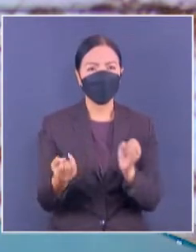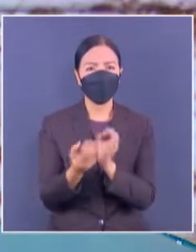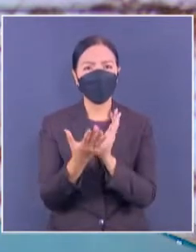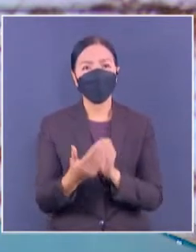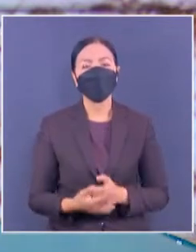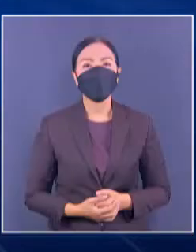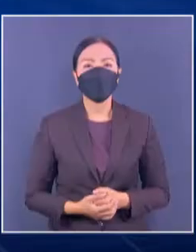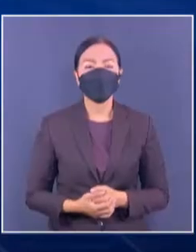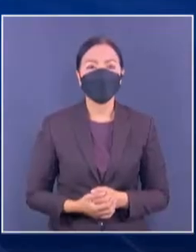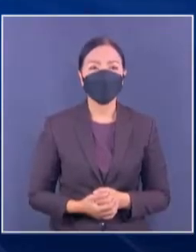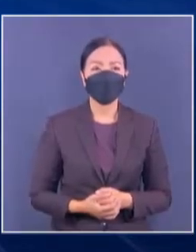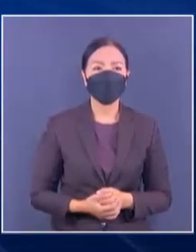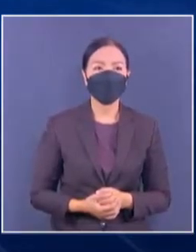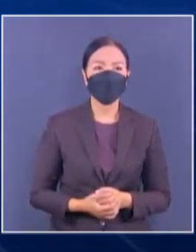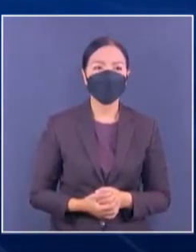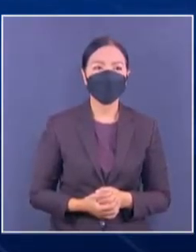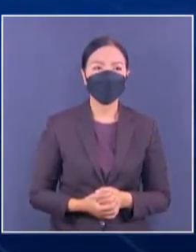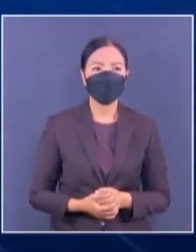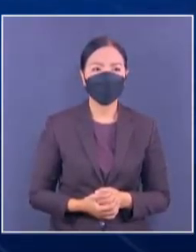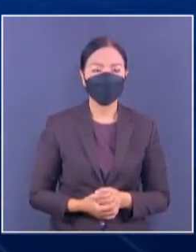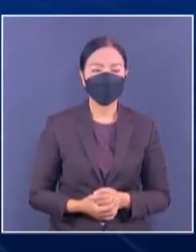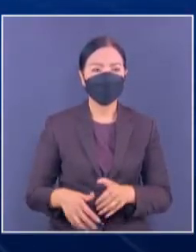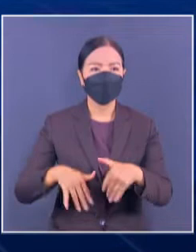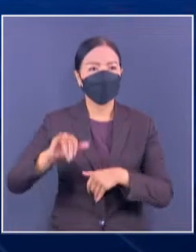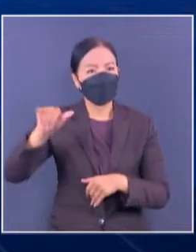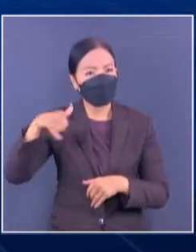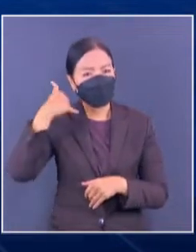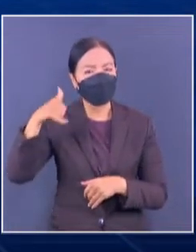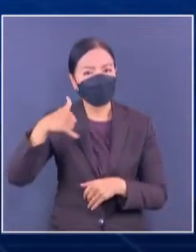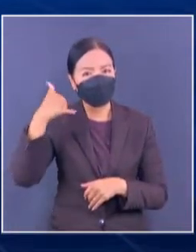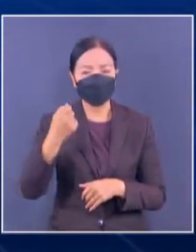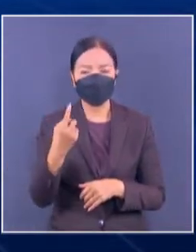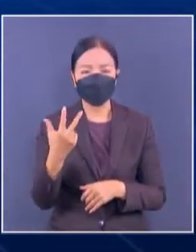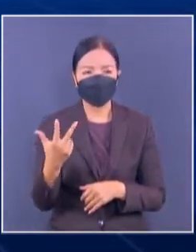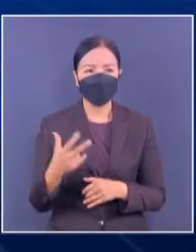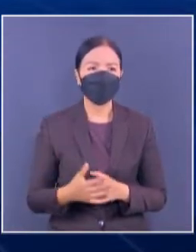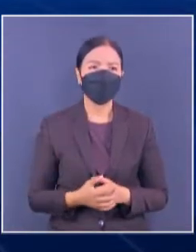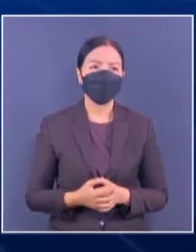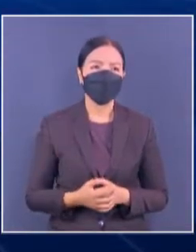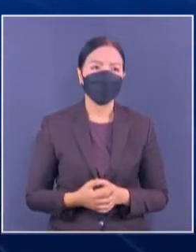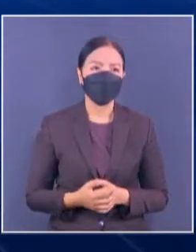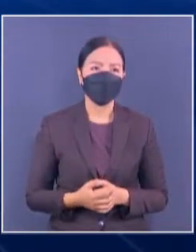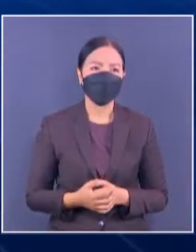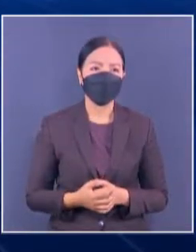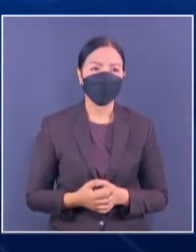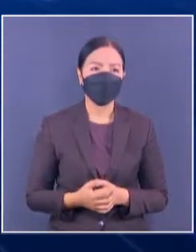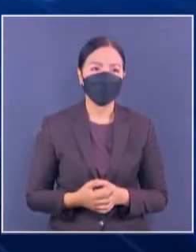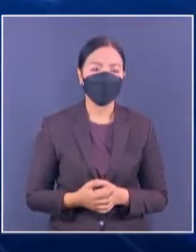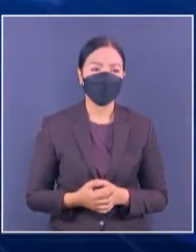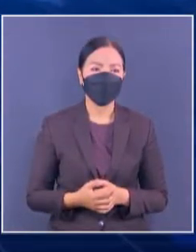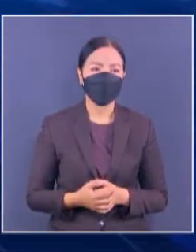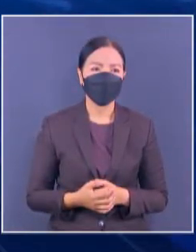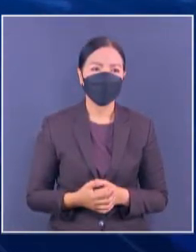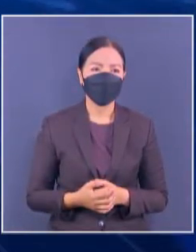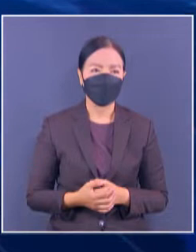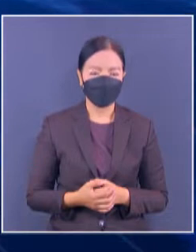างกายด้วยครับ ชาวบ้านโทรมาแบบเดียวเนี้ยอ๋อสามรายแล้วผมก็มาถามว่า โทรมาที่หยัง ก็ว่าหนึ่งพื้น